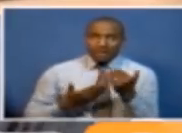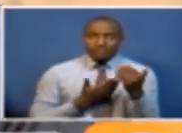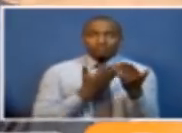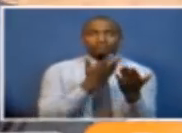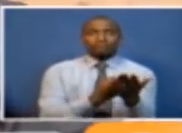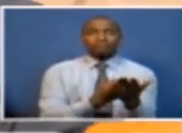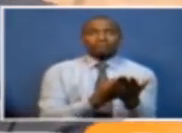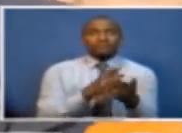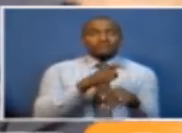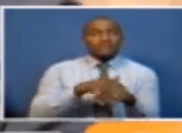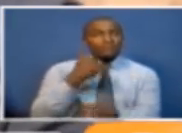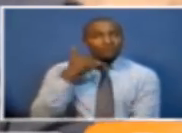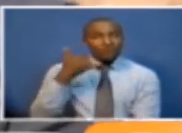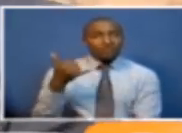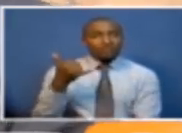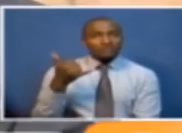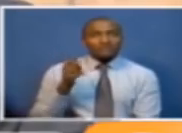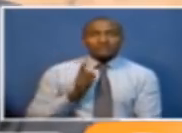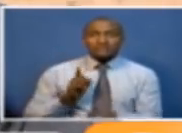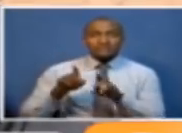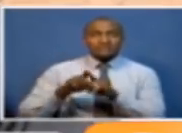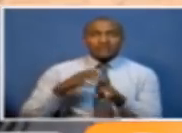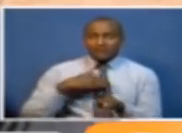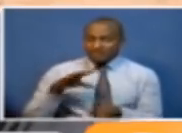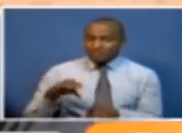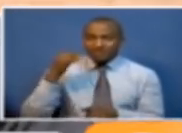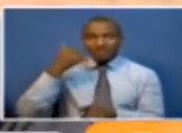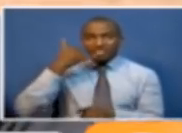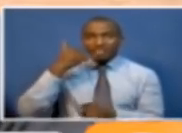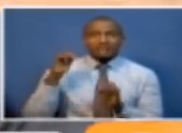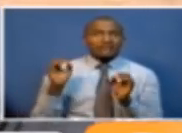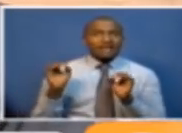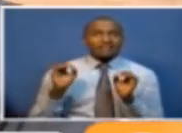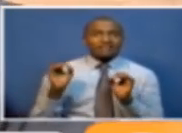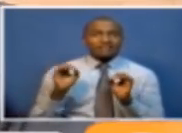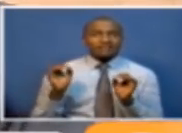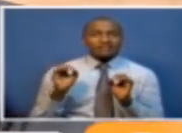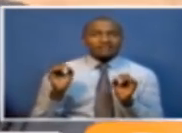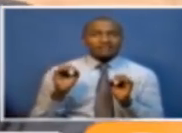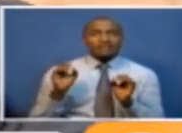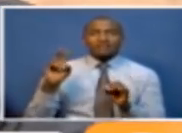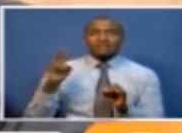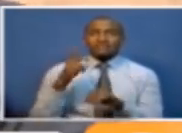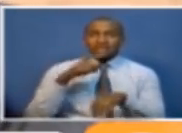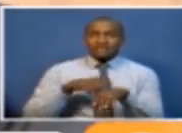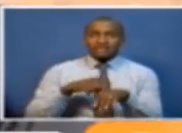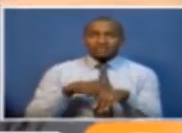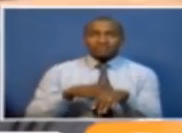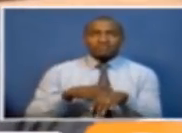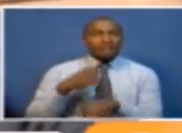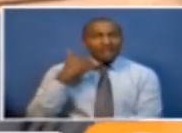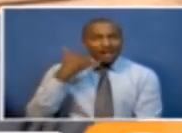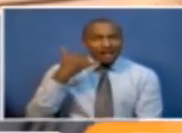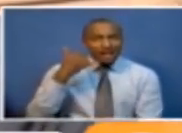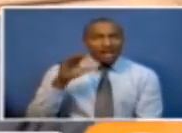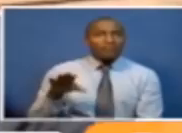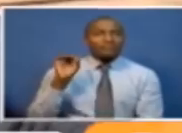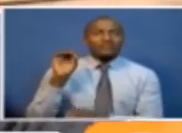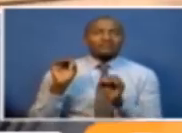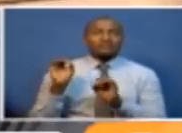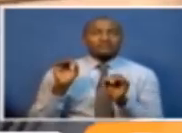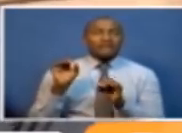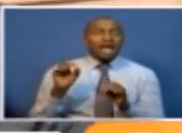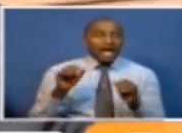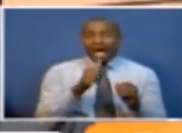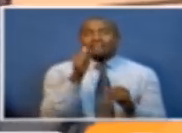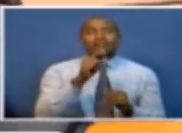ya sister angu hakushika simu yake first time. Second time sister angu hakushika simu, mwenye alishika ni